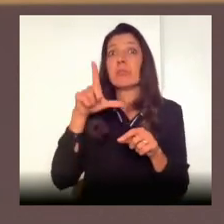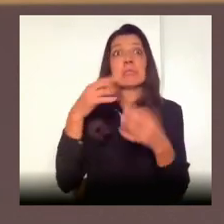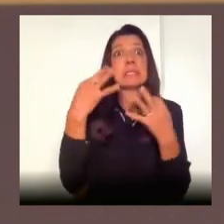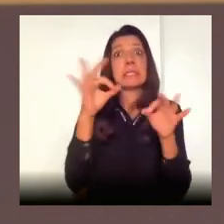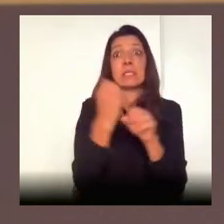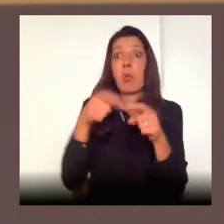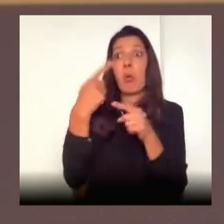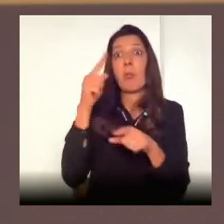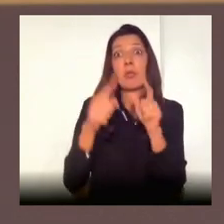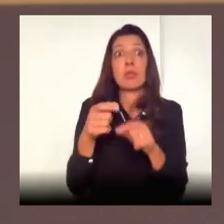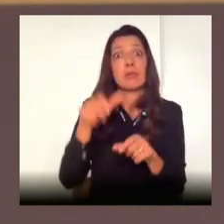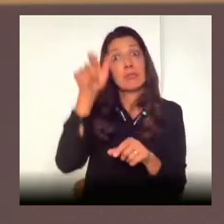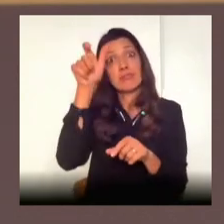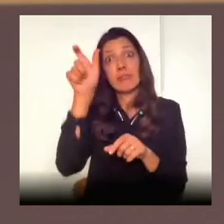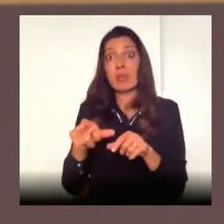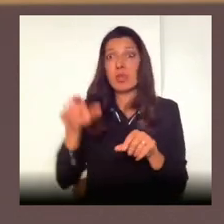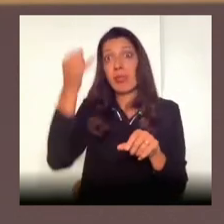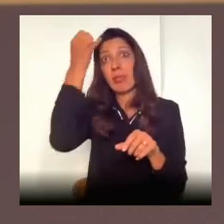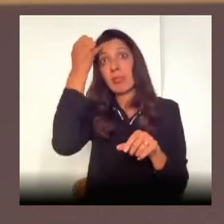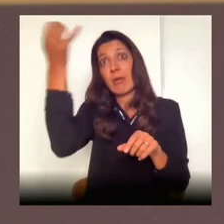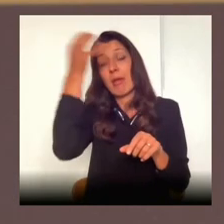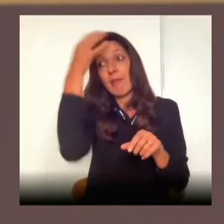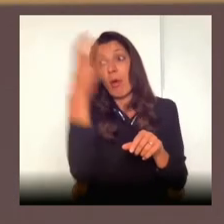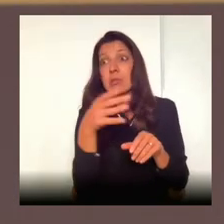a des gens qui vont trouver le système. Et